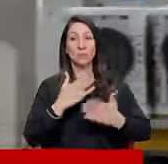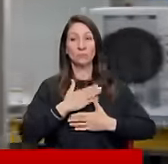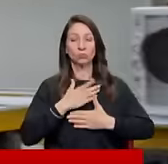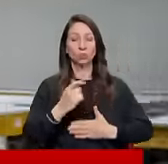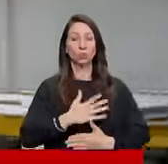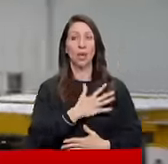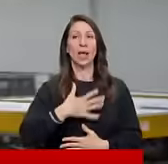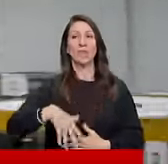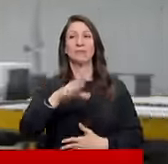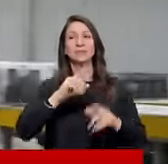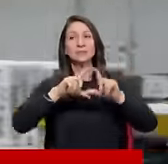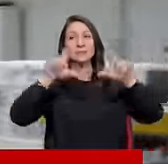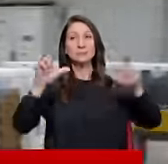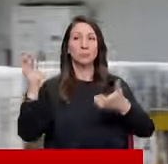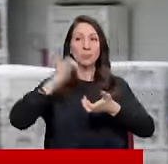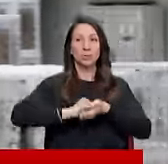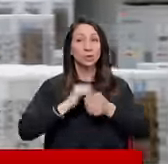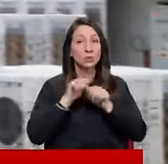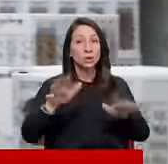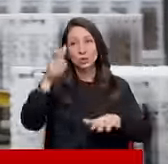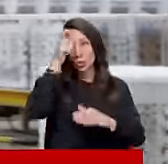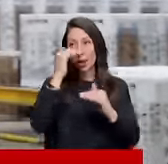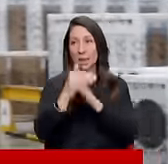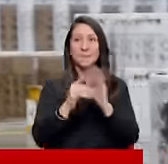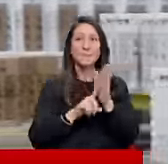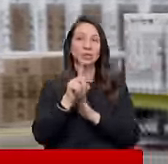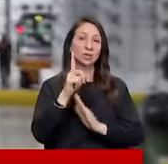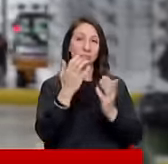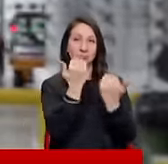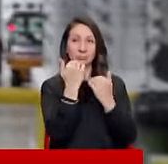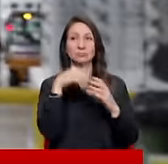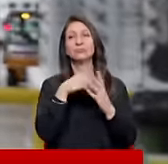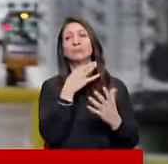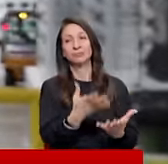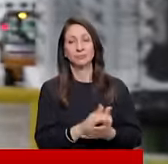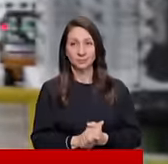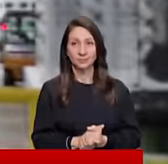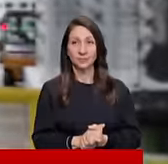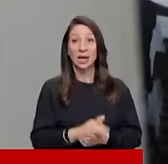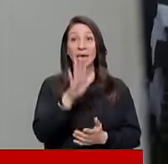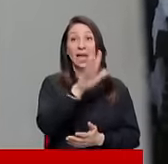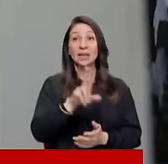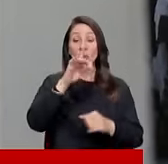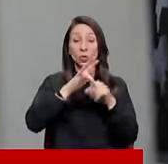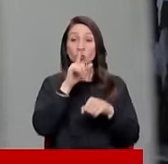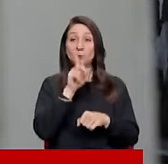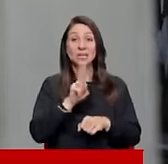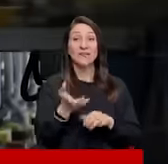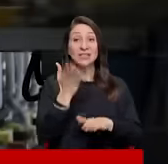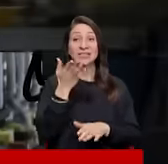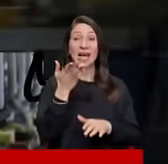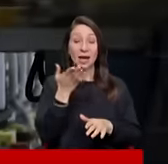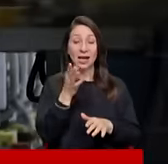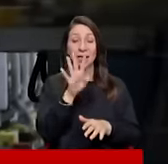gurur hepimizin" sloganıyla birleşmeyi duyurarak Türk halkının başarımızda imzası var dedi. 57 ülkede 120'den fazla